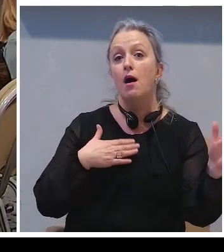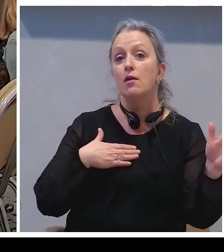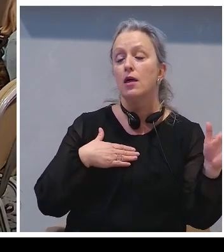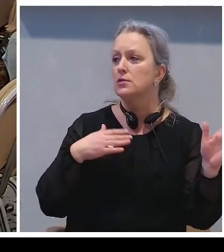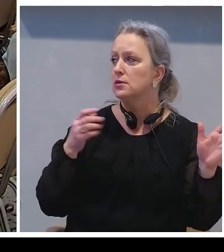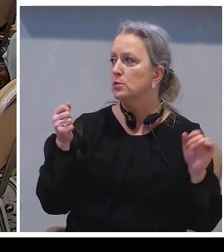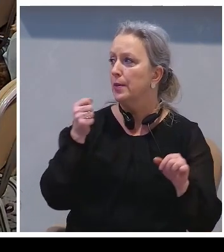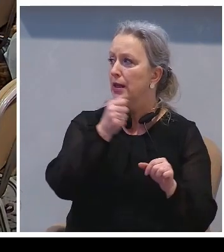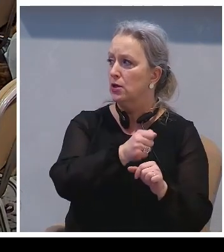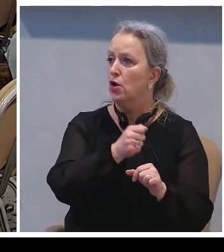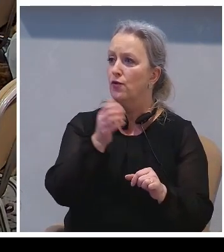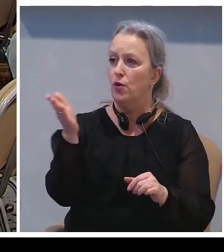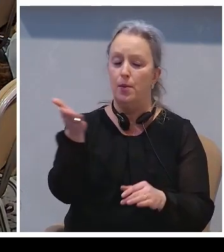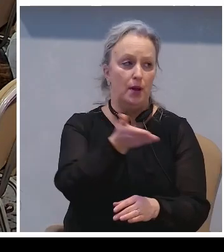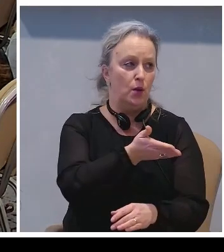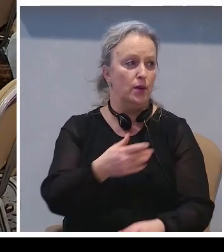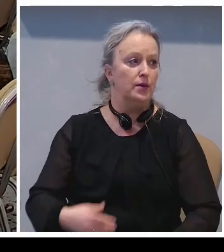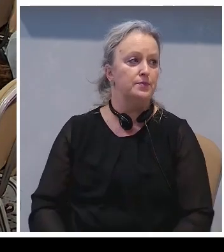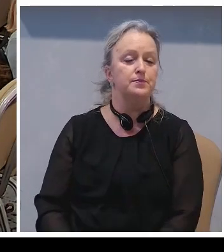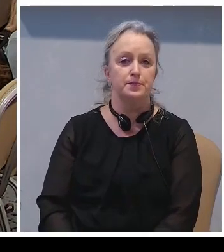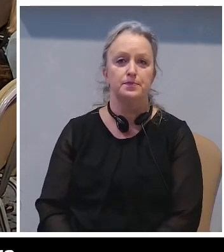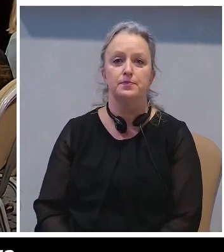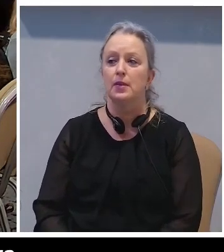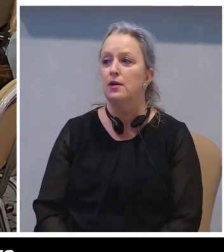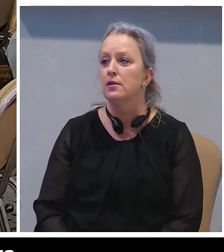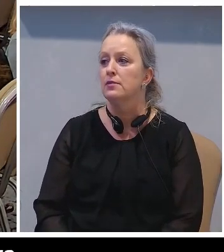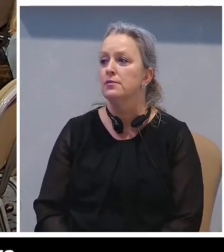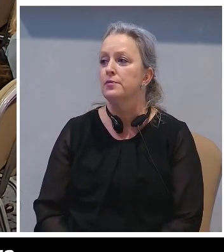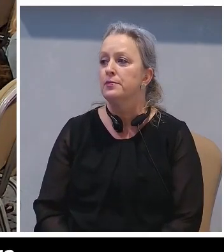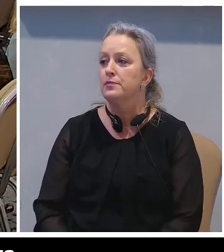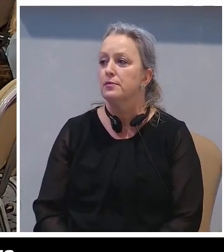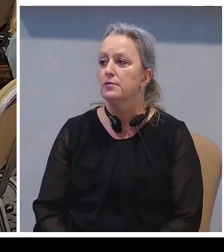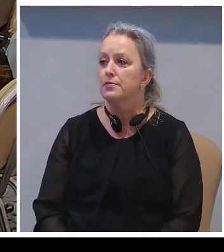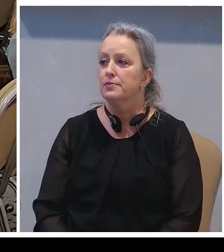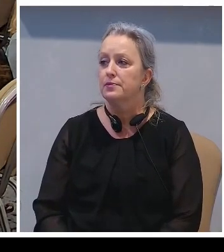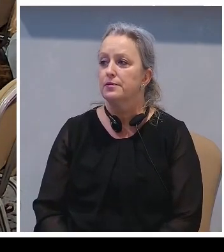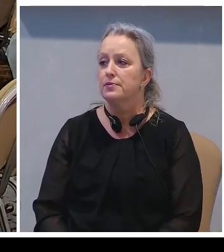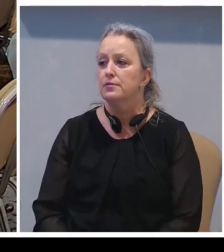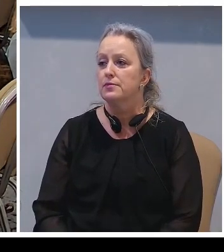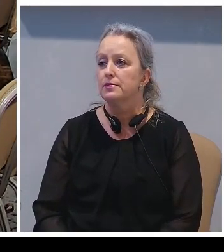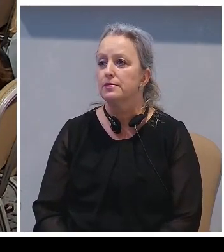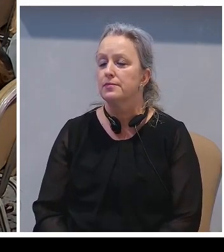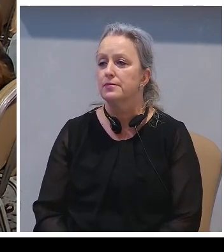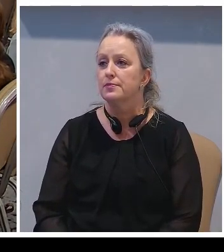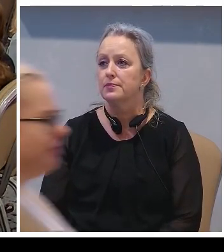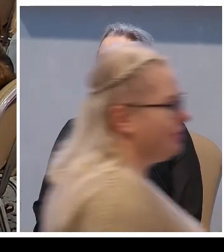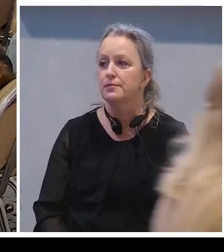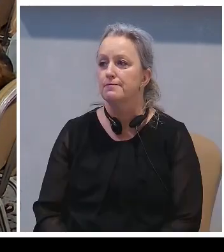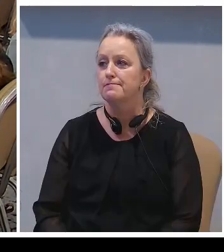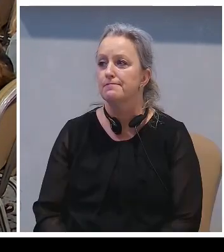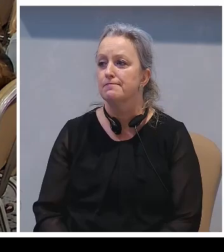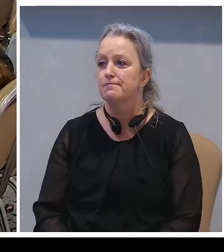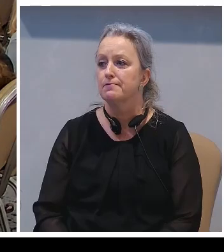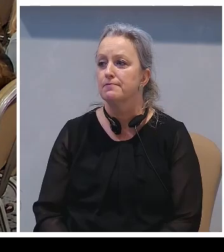Kas anname mikrofoni? Jaa. Jaa, sa lähed Okay, a microphone. Okay, you'll go and give them a hand. Thank